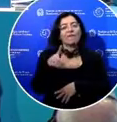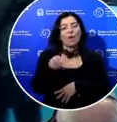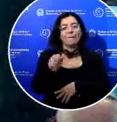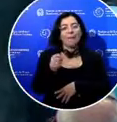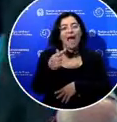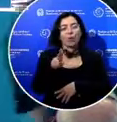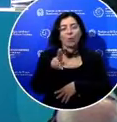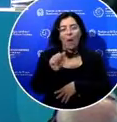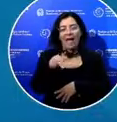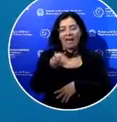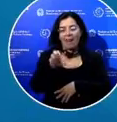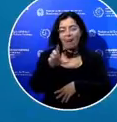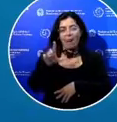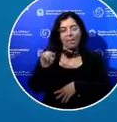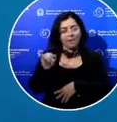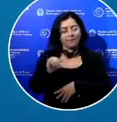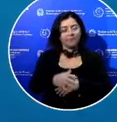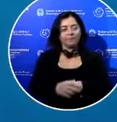Patuanelli.